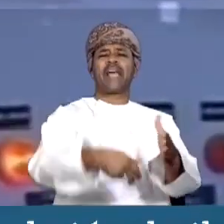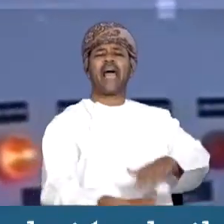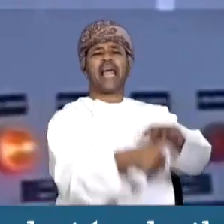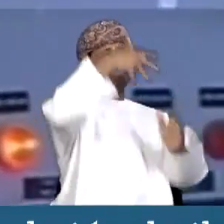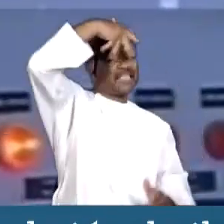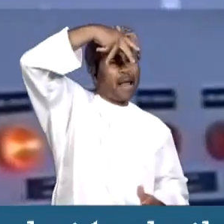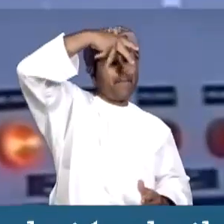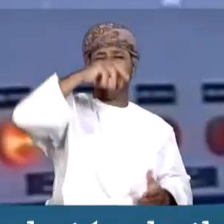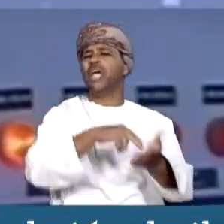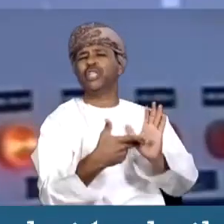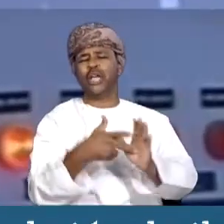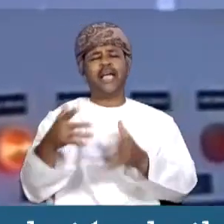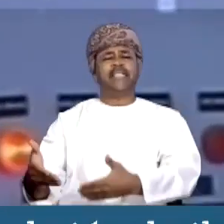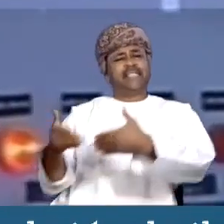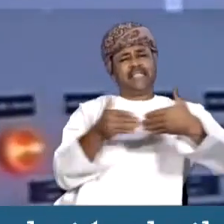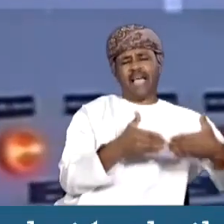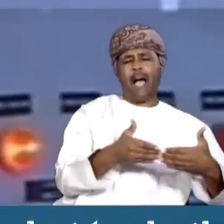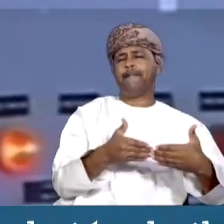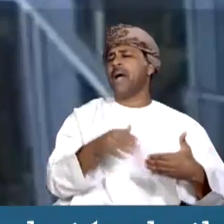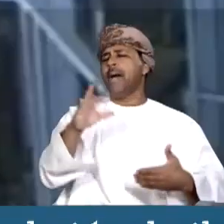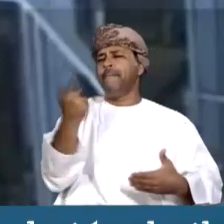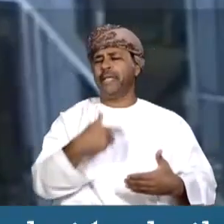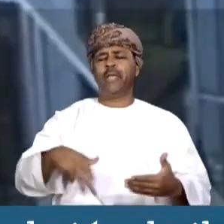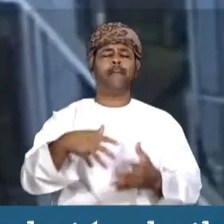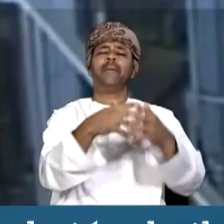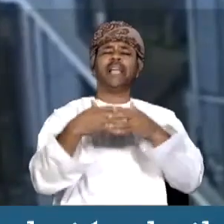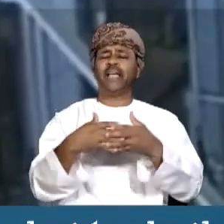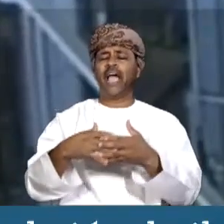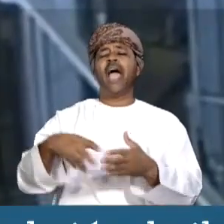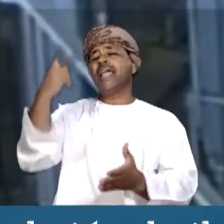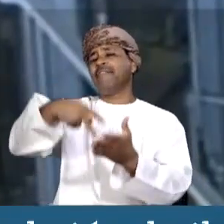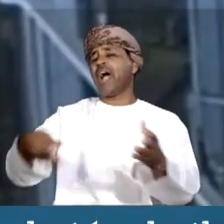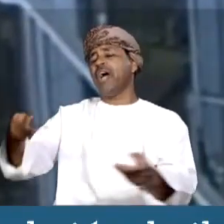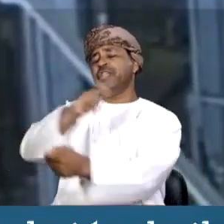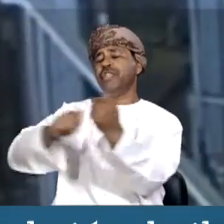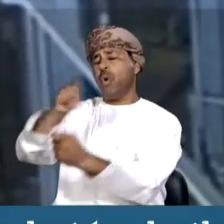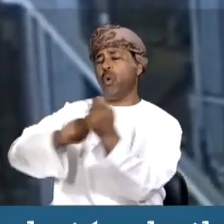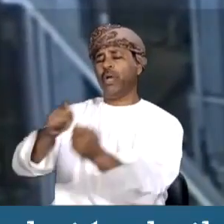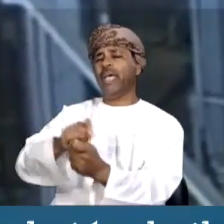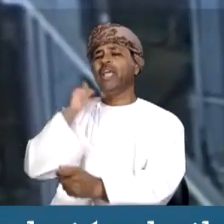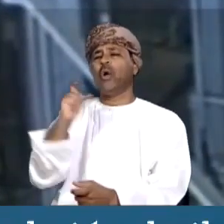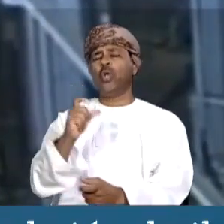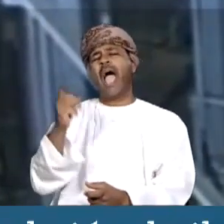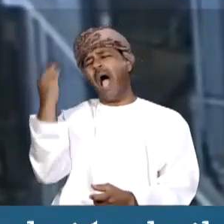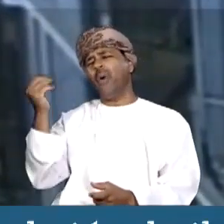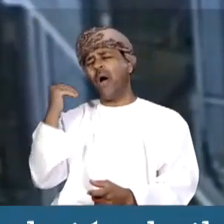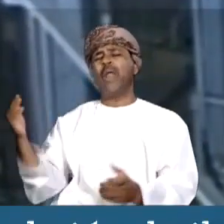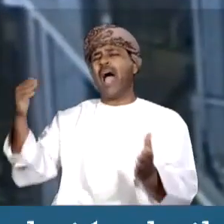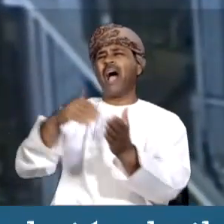دونالد ترامب بانسحاب الولايات المتحدة من اتفاق نووي دولي مع طهران تم التوصل إليه